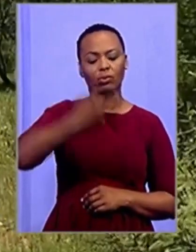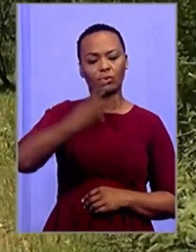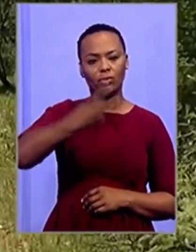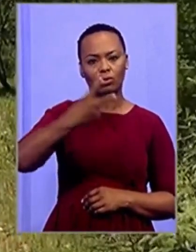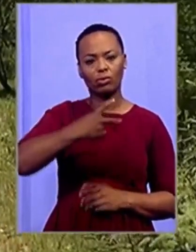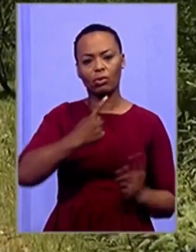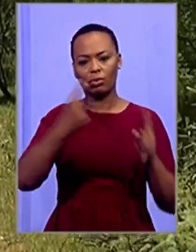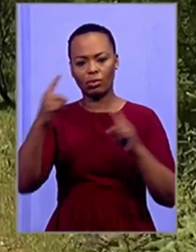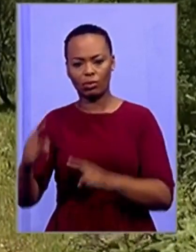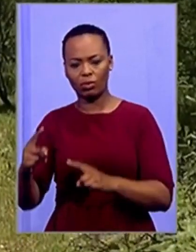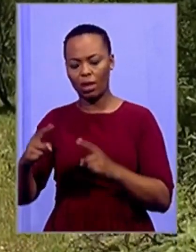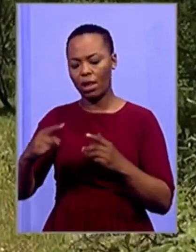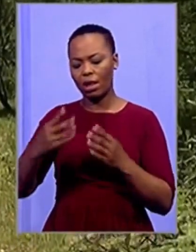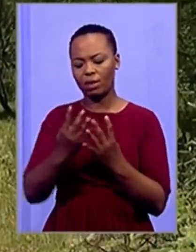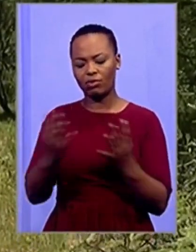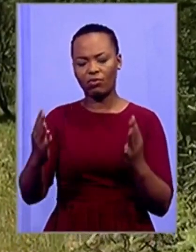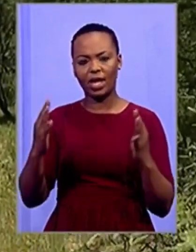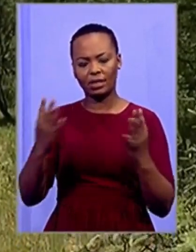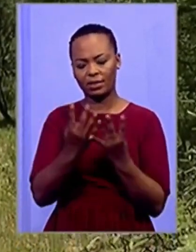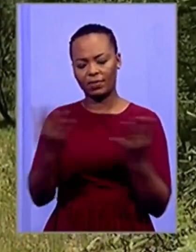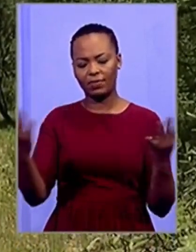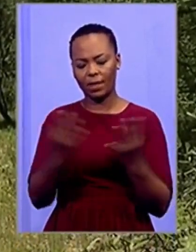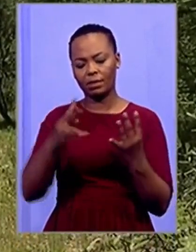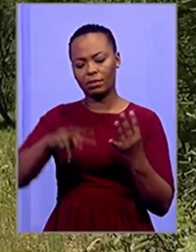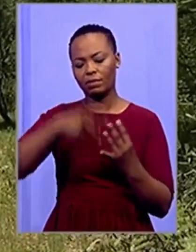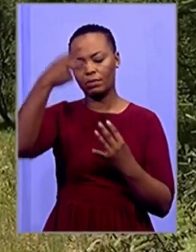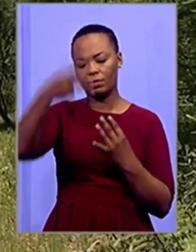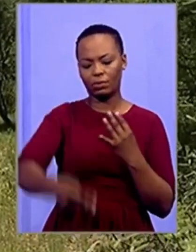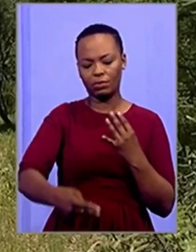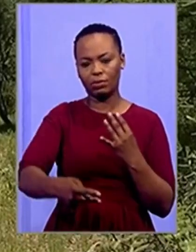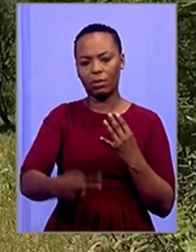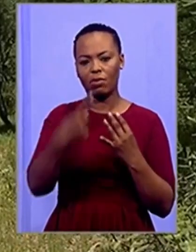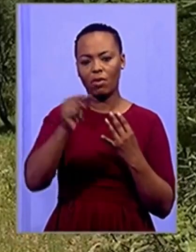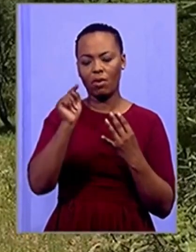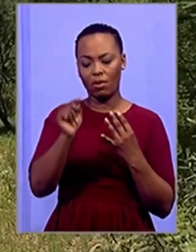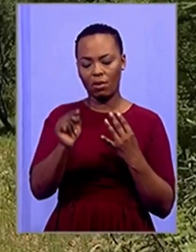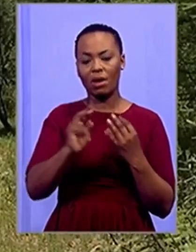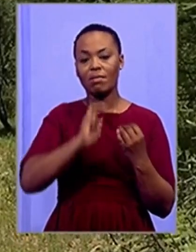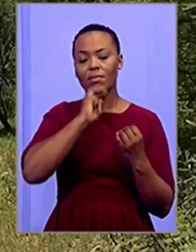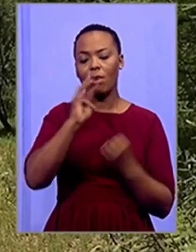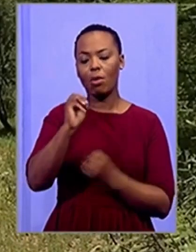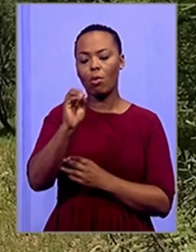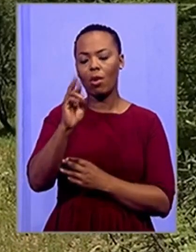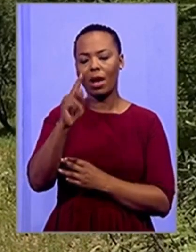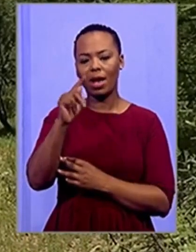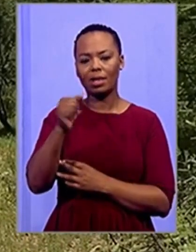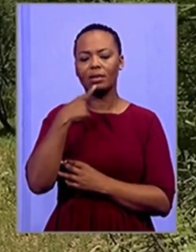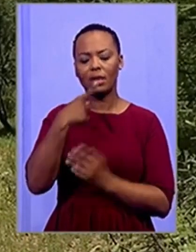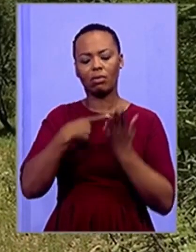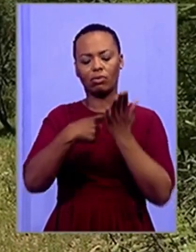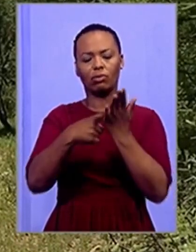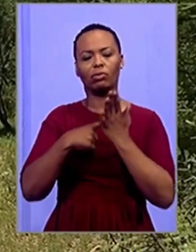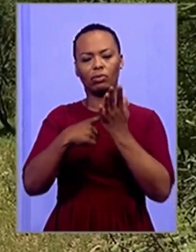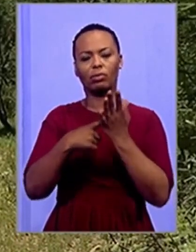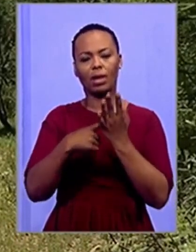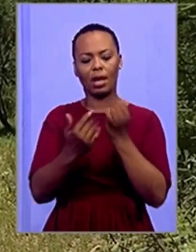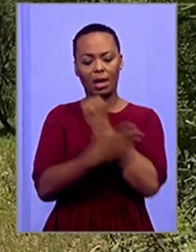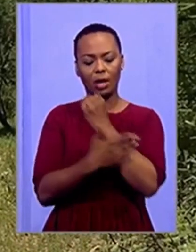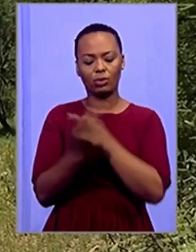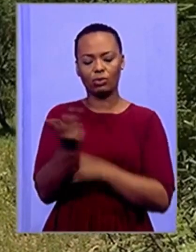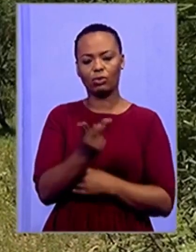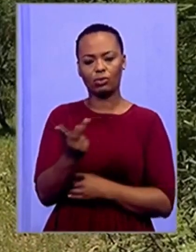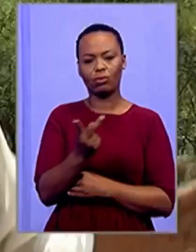tshela terata eo e senyegileng go tlolela ka kwano Afrika Borwa. Kgosi morata a re go na le dipuisano tseo di tsweletseng magareng ga dinaga ka